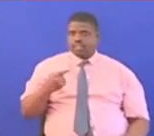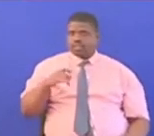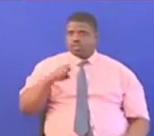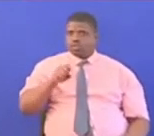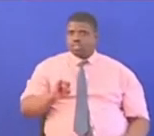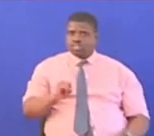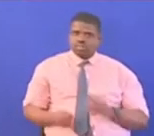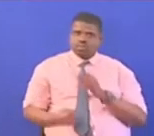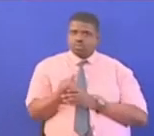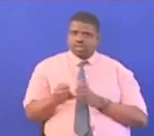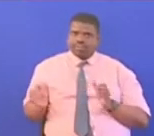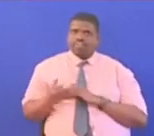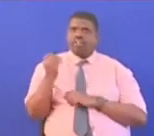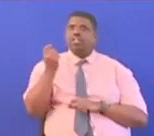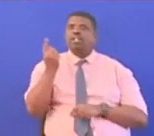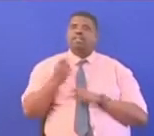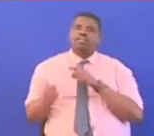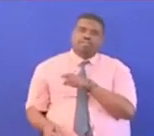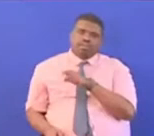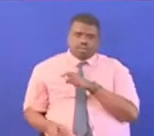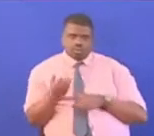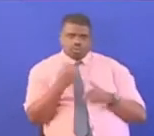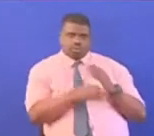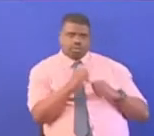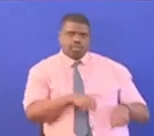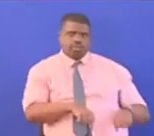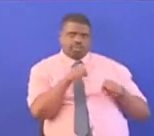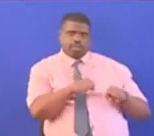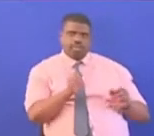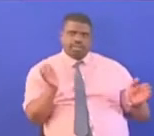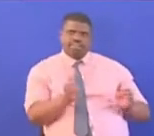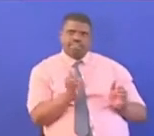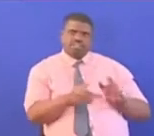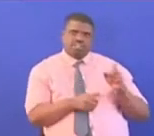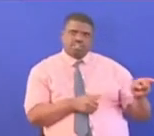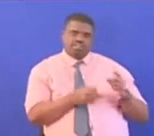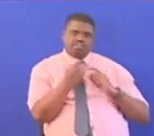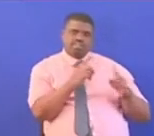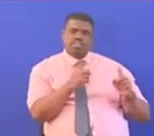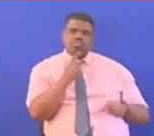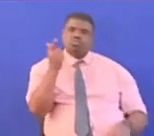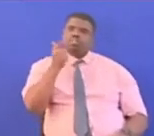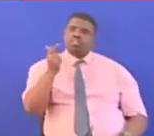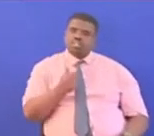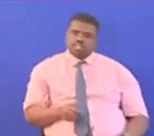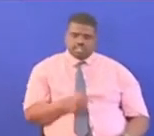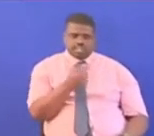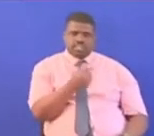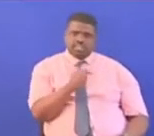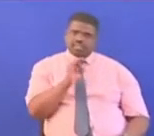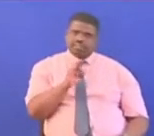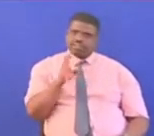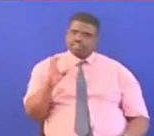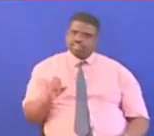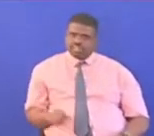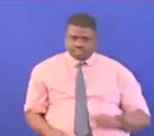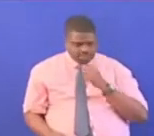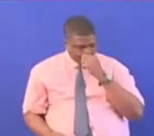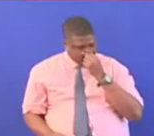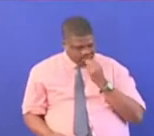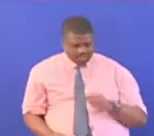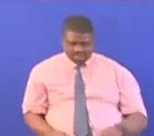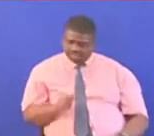kwenye hifadhi ya taifa kwenda kwenye mamlaka ya hifadhi za misitu Tanzania TFS.